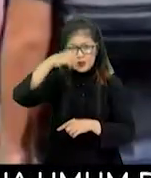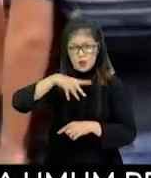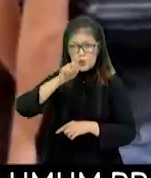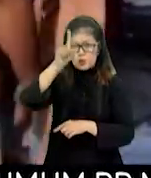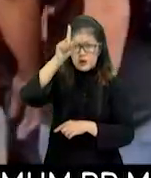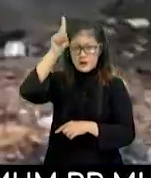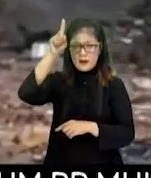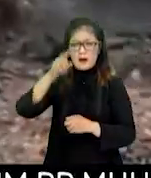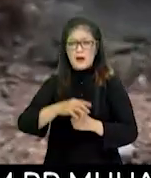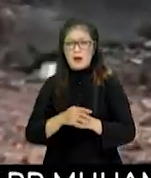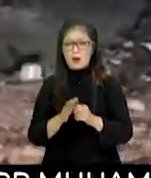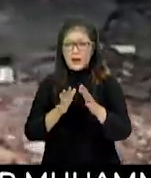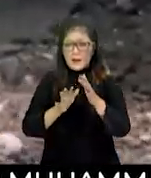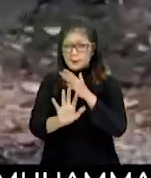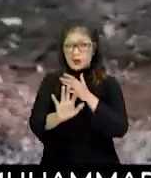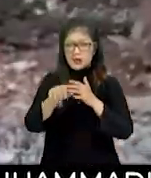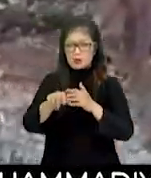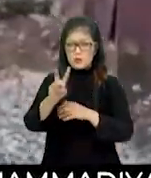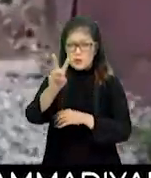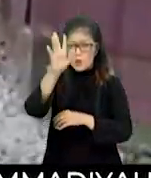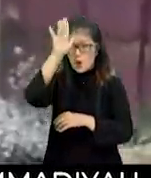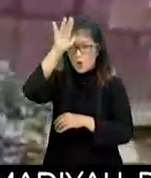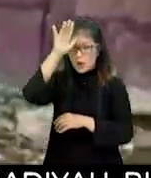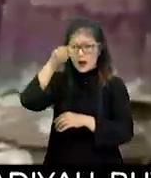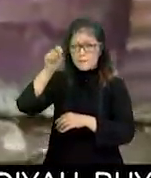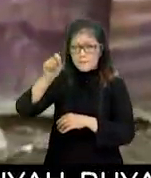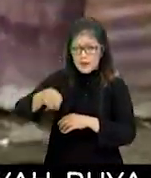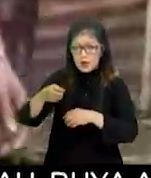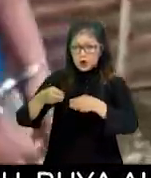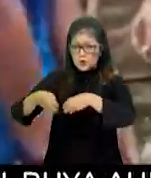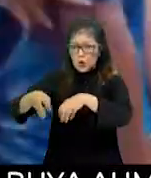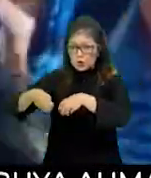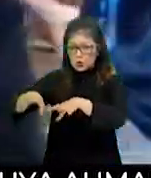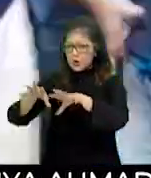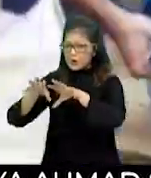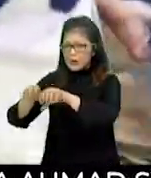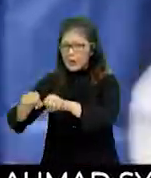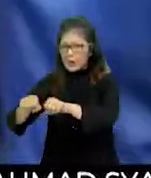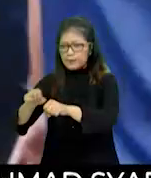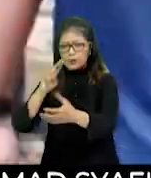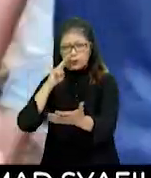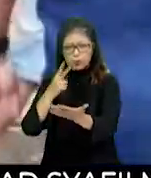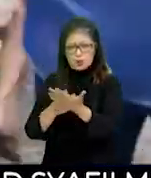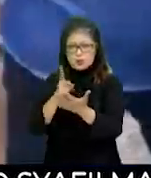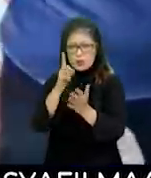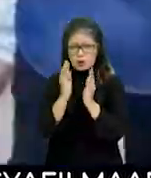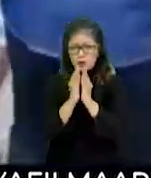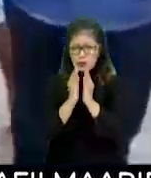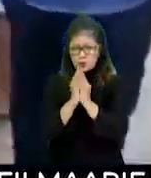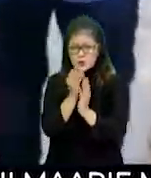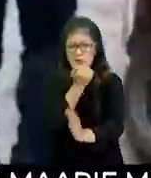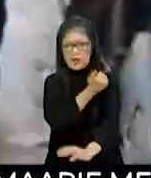Dalam penggerebekan, dua orang yang diduga pengguna dan pengedar narkoba diamankan bersama sejumlah barang bukti berupa satu paket narkoba jenis sabu dan sejumlah